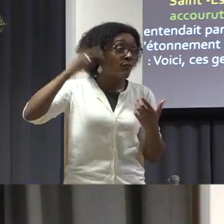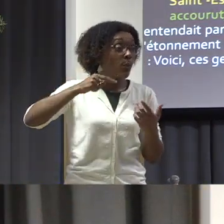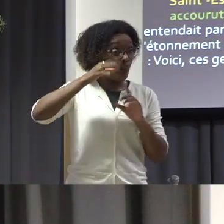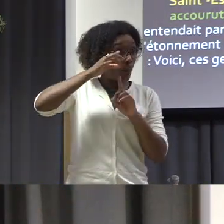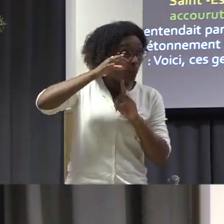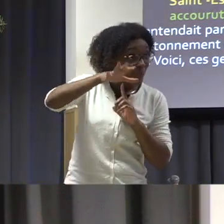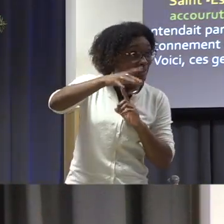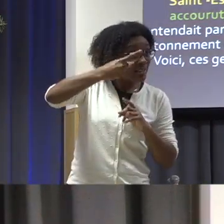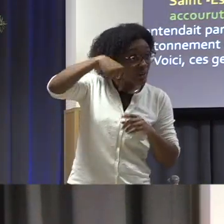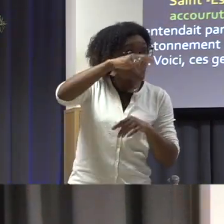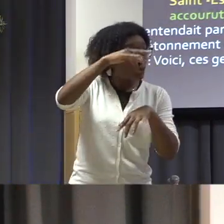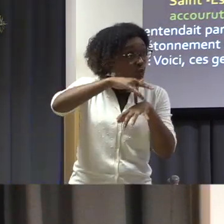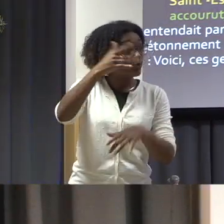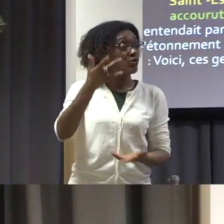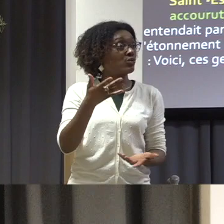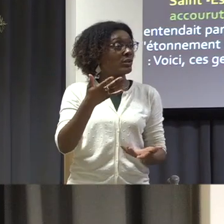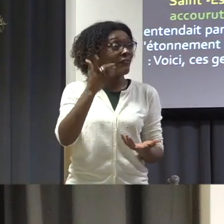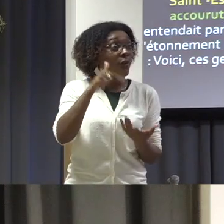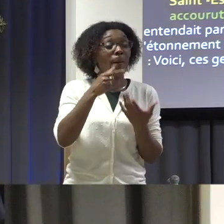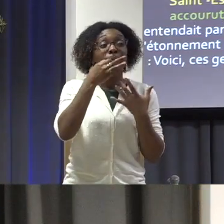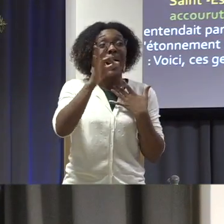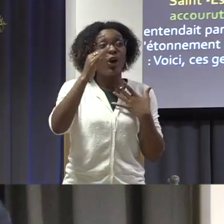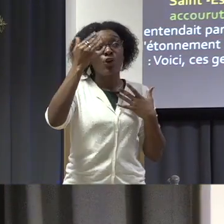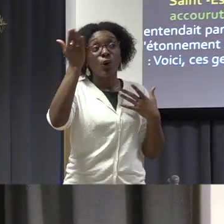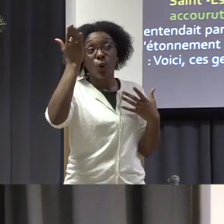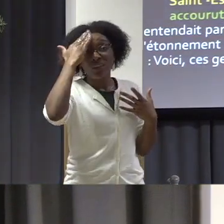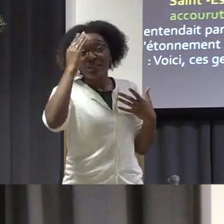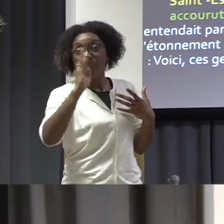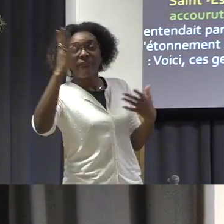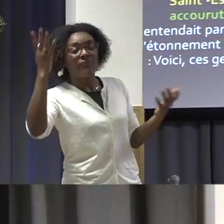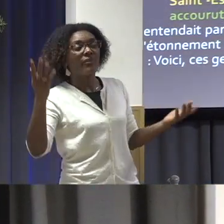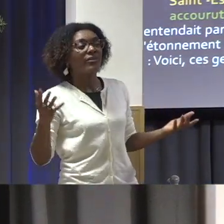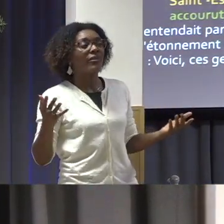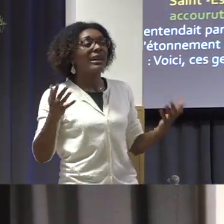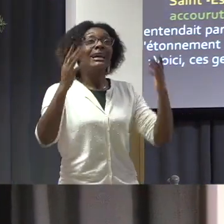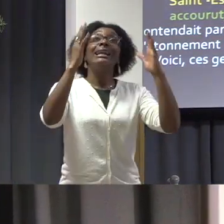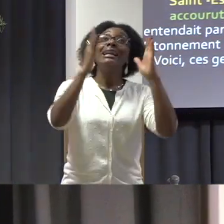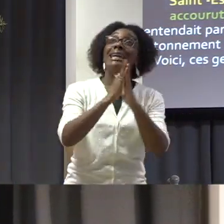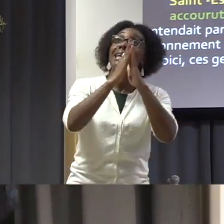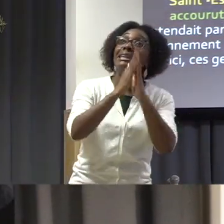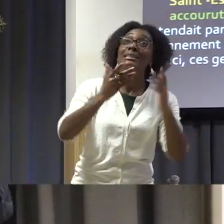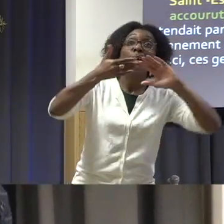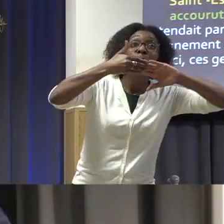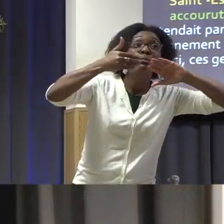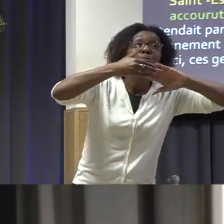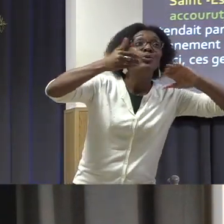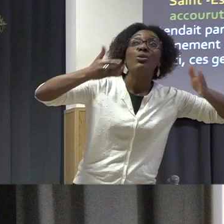réaliser à travers nos autres quand je pars de l'église je vois pas un bâtiment l'église c'est d'abord nous soyons cette église remplie de dieu rend